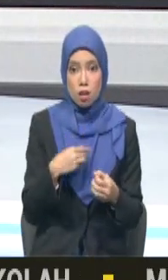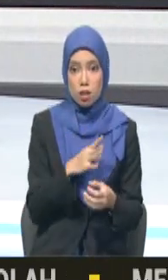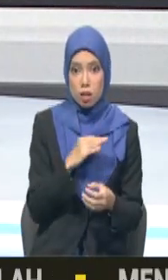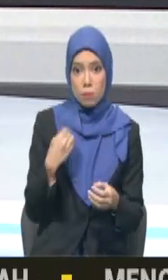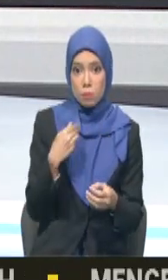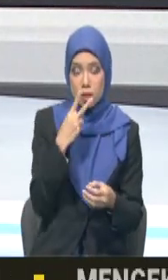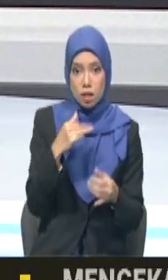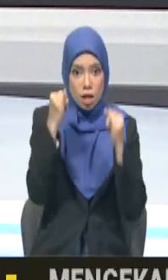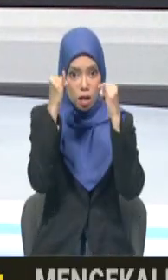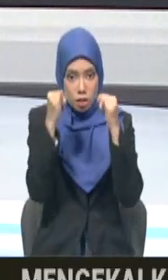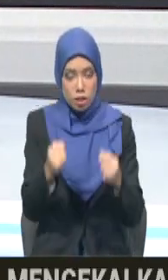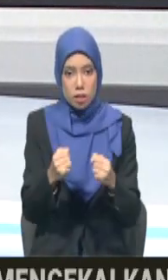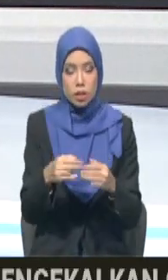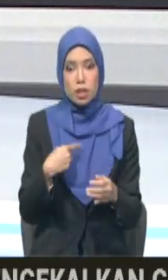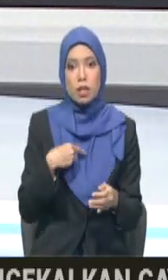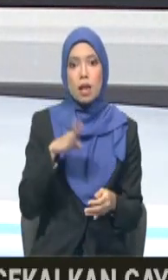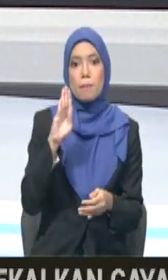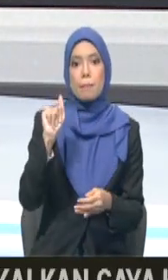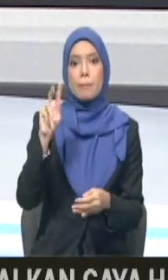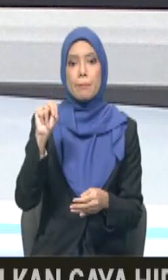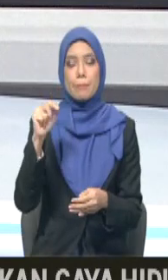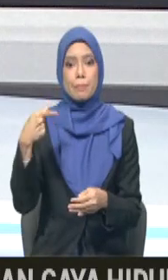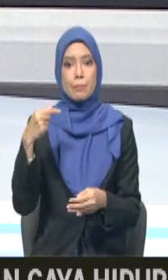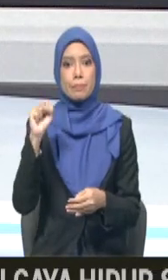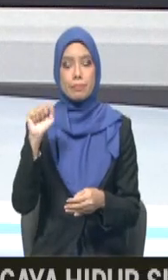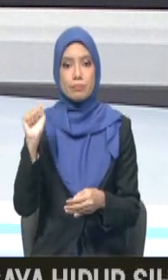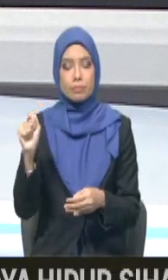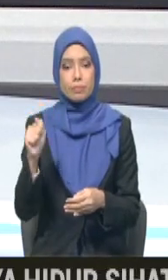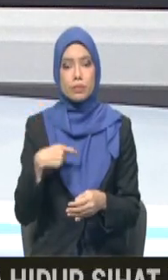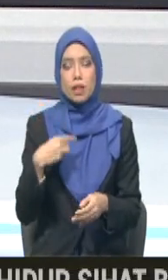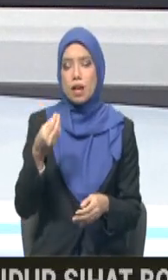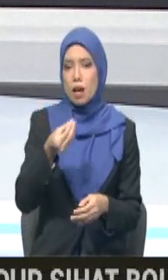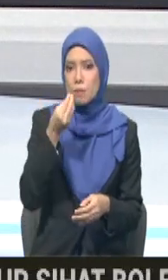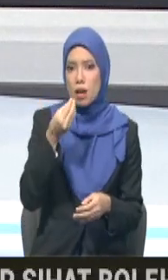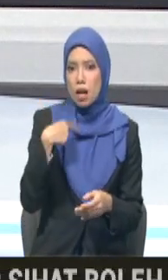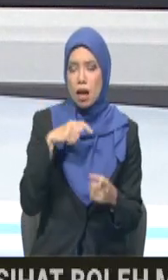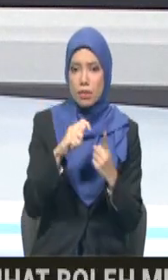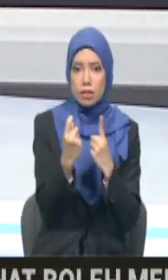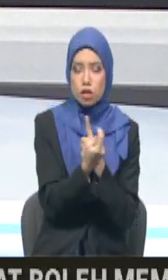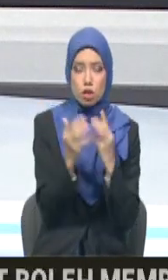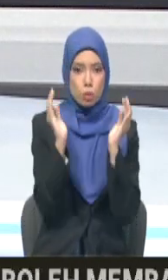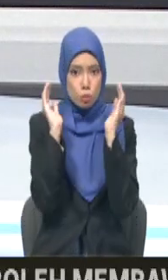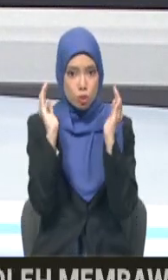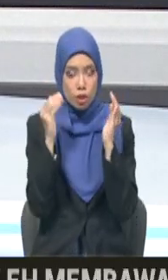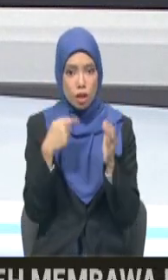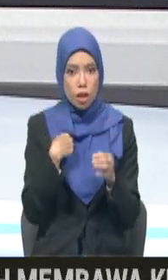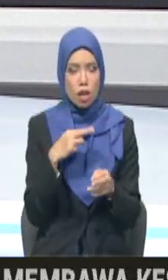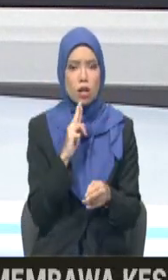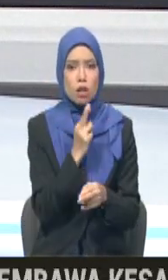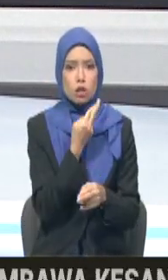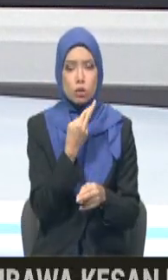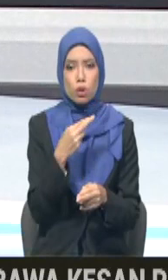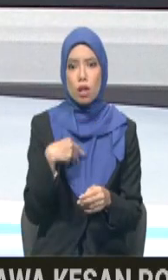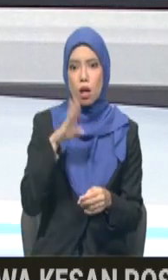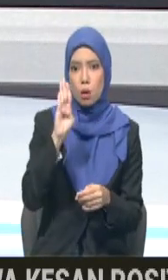identiti sesuatu bangsa dengan mengetengahkan cita rasa masakan tradisi Brunei restoran Bonda yang ditubuhkan pada